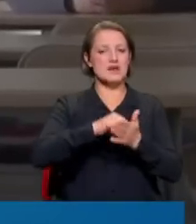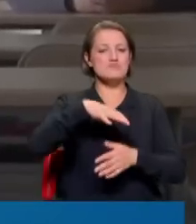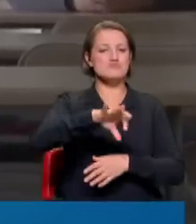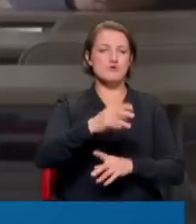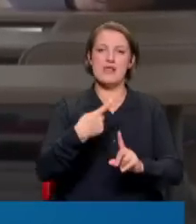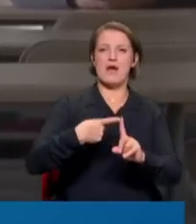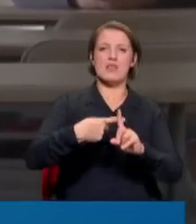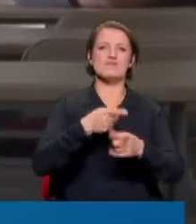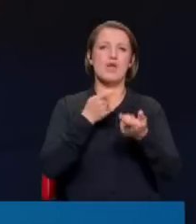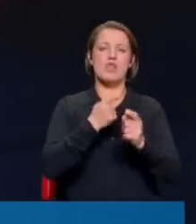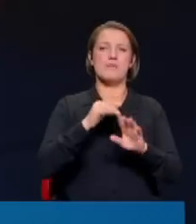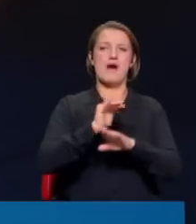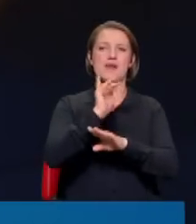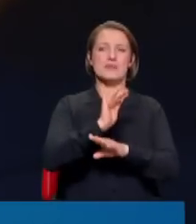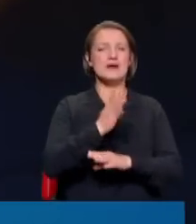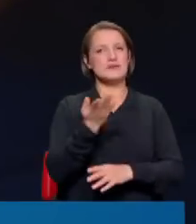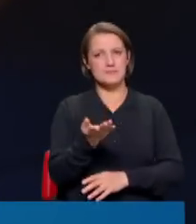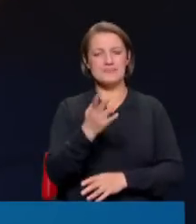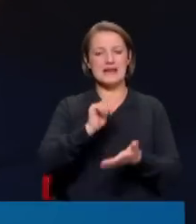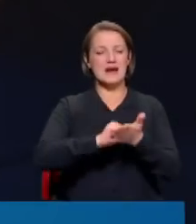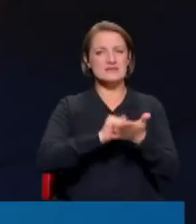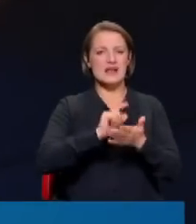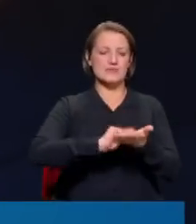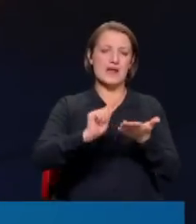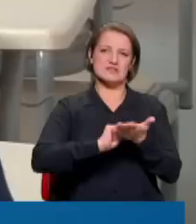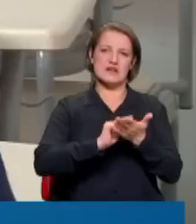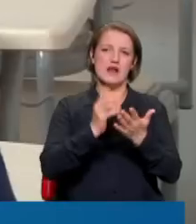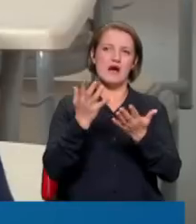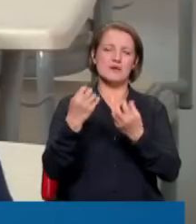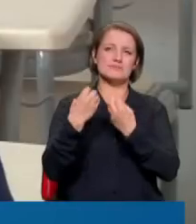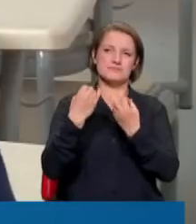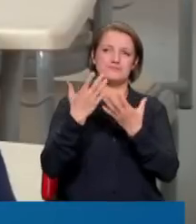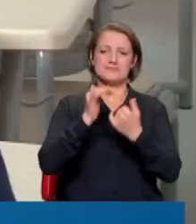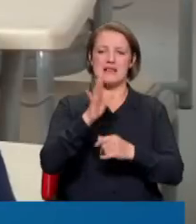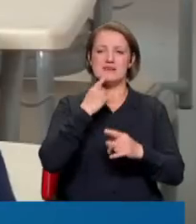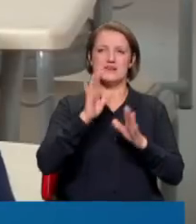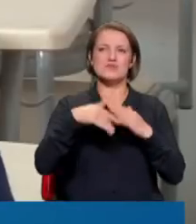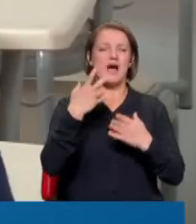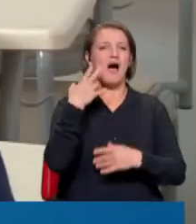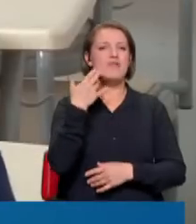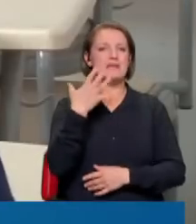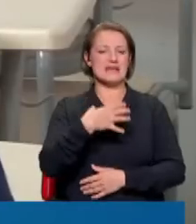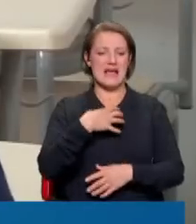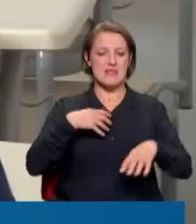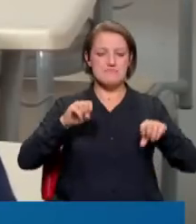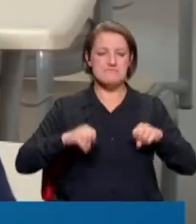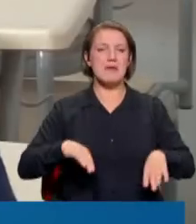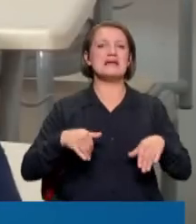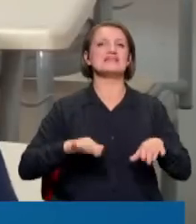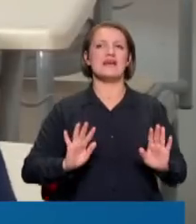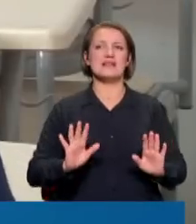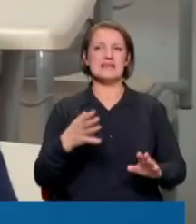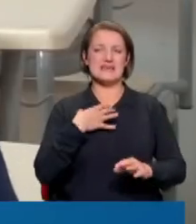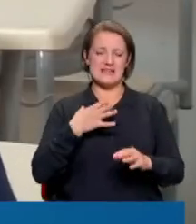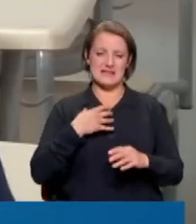bölümünü ekledi eğitim hayatına y dal olarak gazetecilik derslerini alyor kendilerini bırakmaları değil